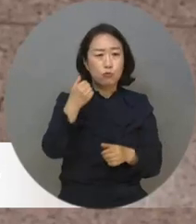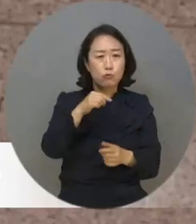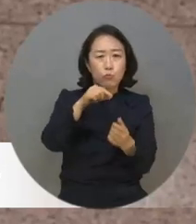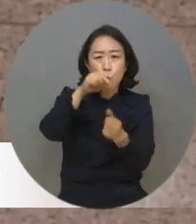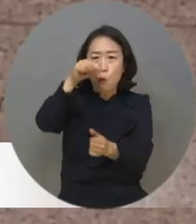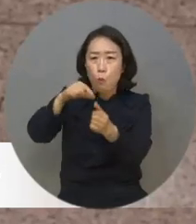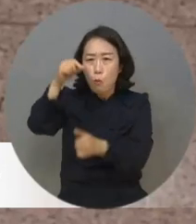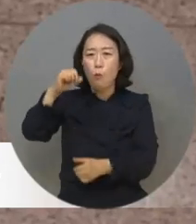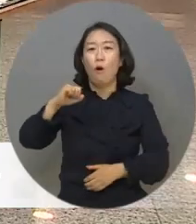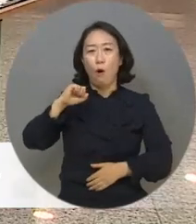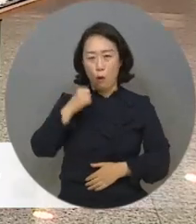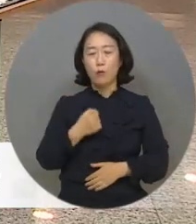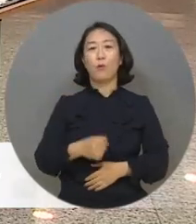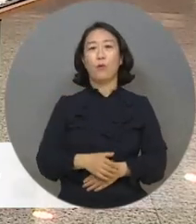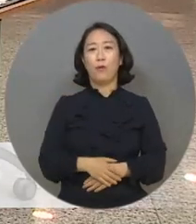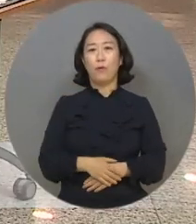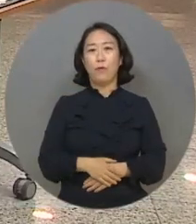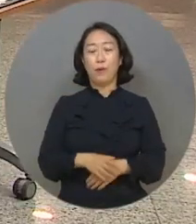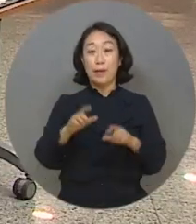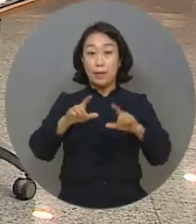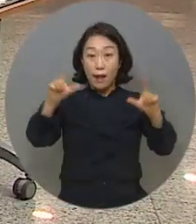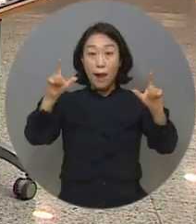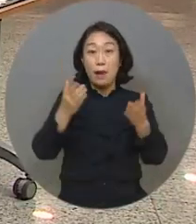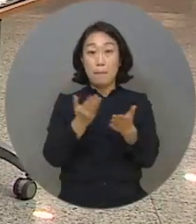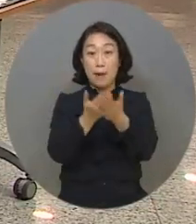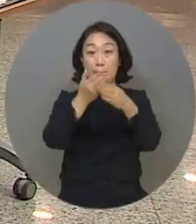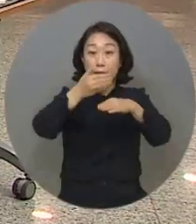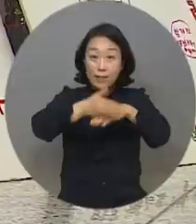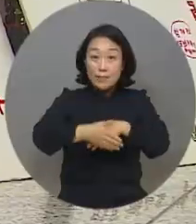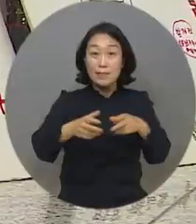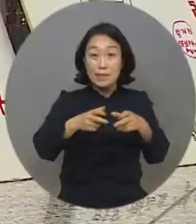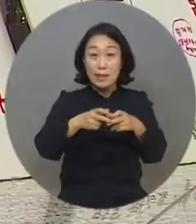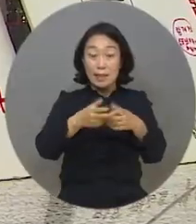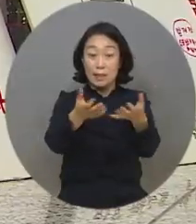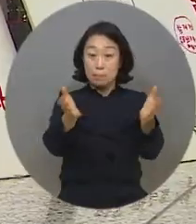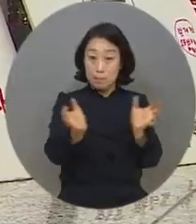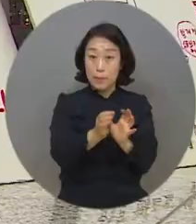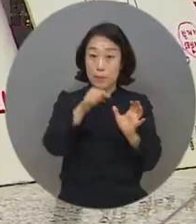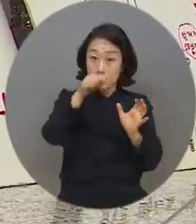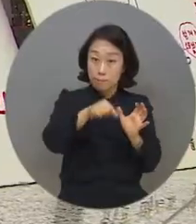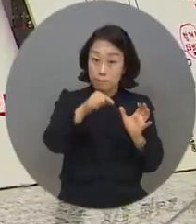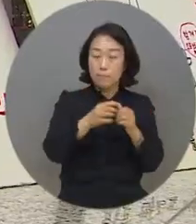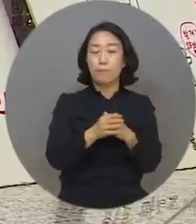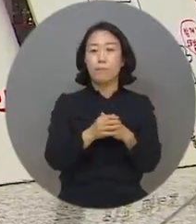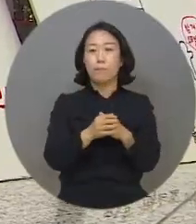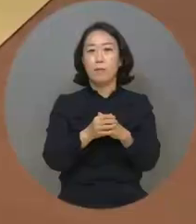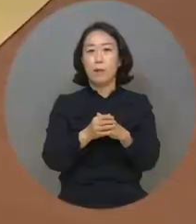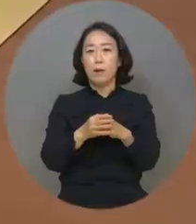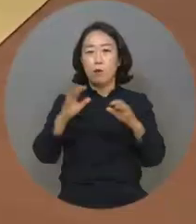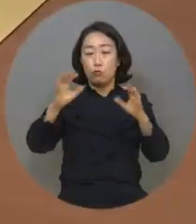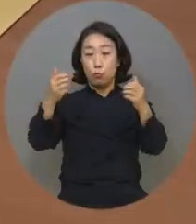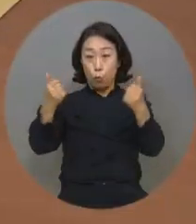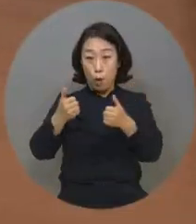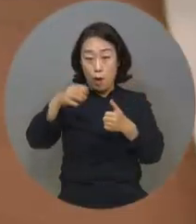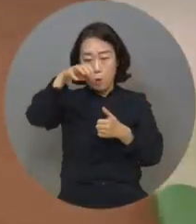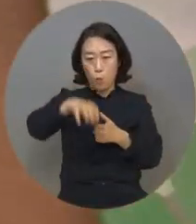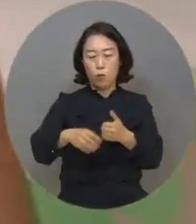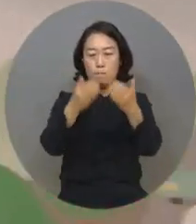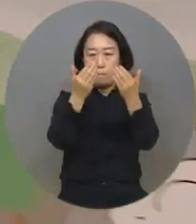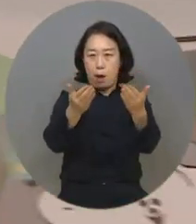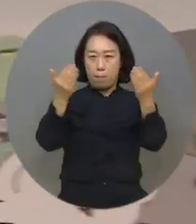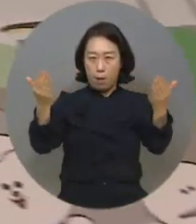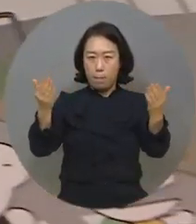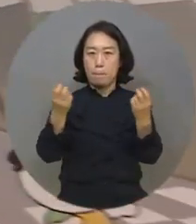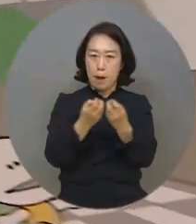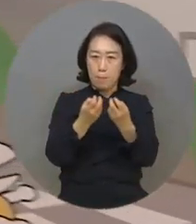어려운 실정입니다. 이날 발달장애인 당사자로 구성된 한국 피플퍼스트는 국회 전시회를 열고